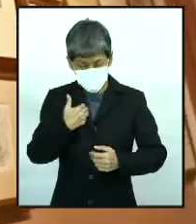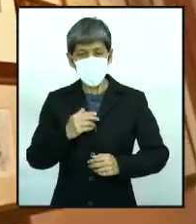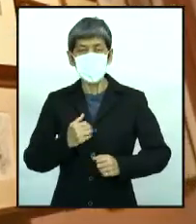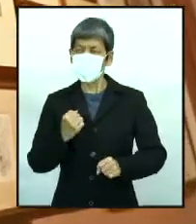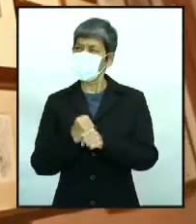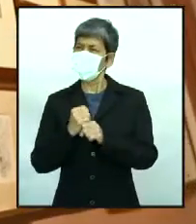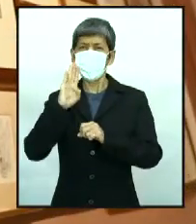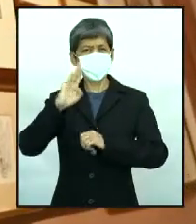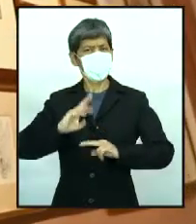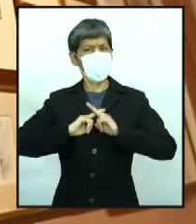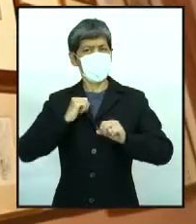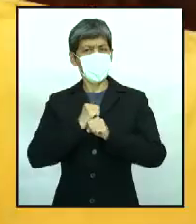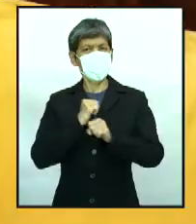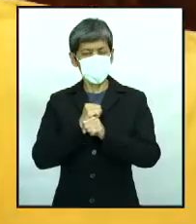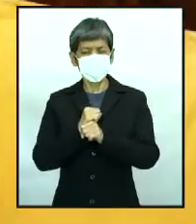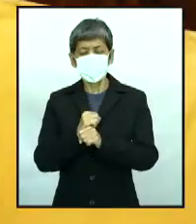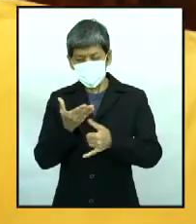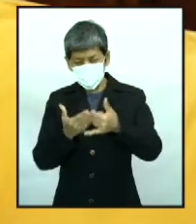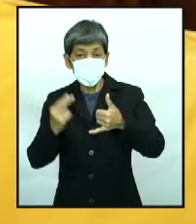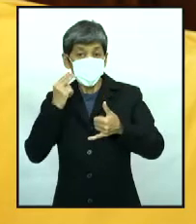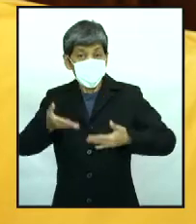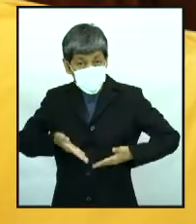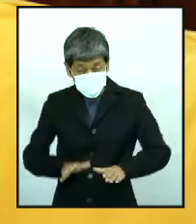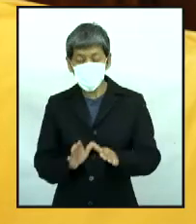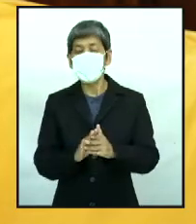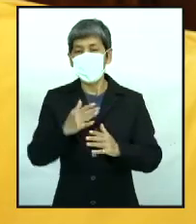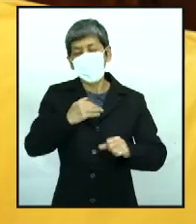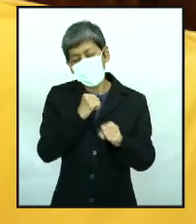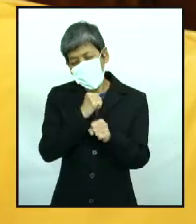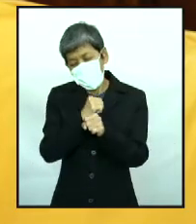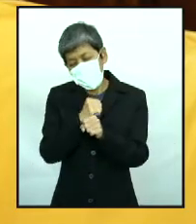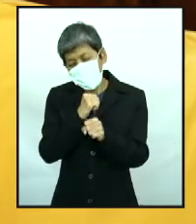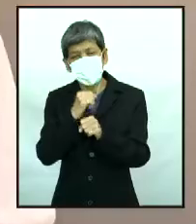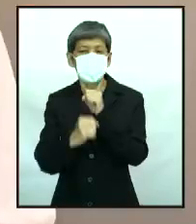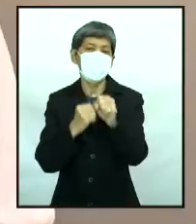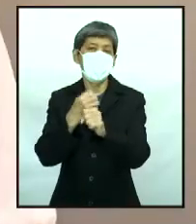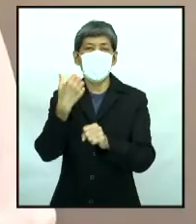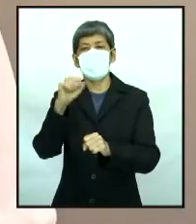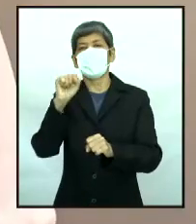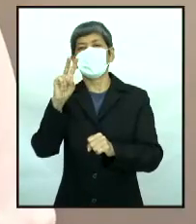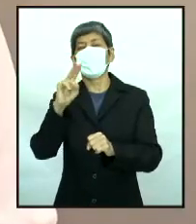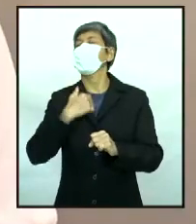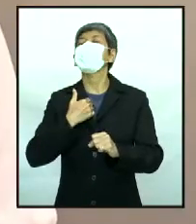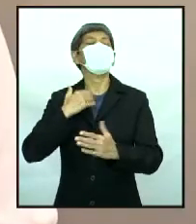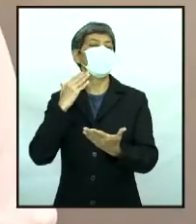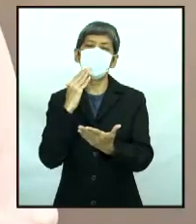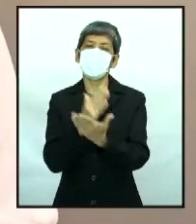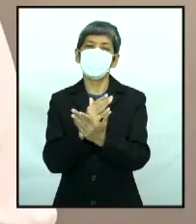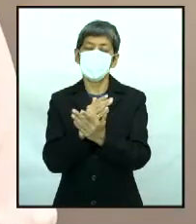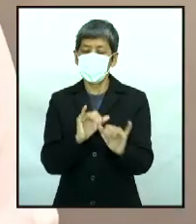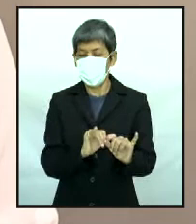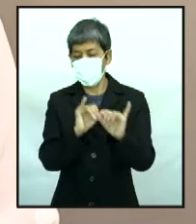เองตอนที่เสียงเกิดนะคะตอนที่เสียงเกิดก็ทำมาจะได้ประมาณสัก12 ปีก็ย้ายเลิกก็ย้ายไปอยู่ภูเ